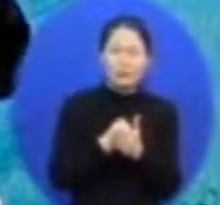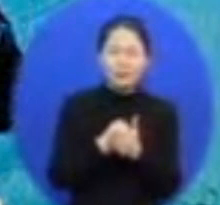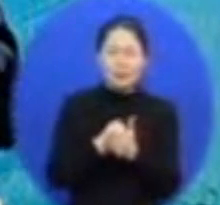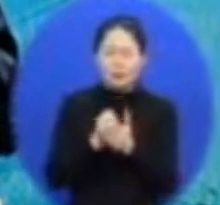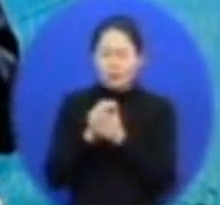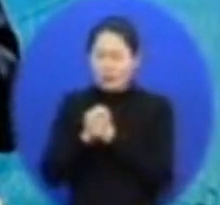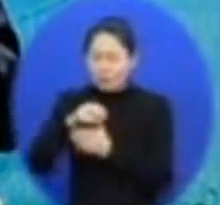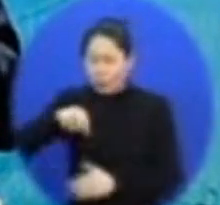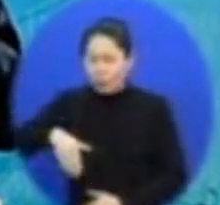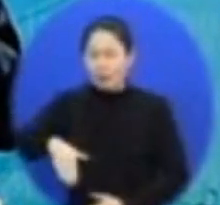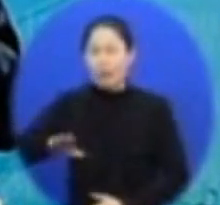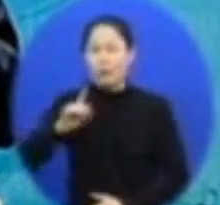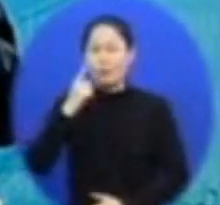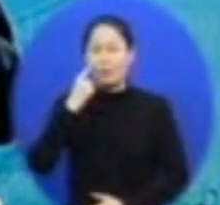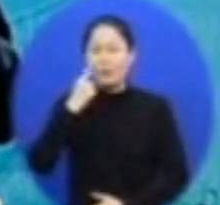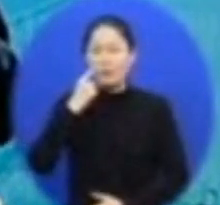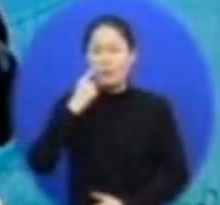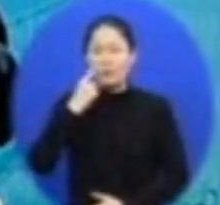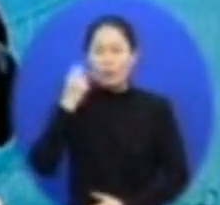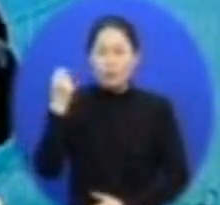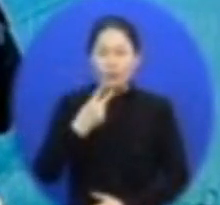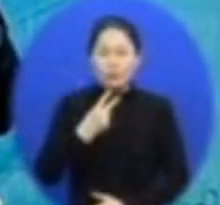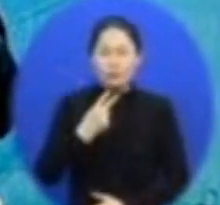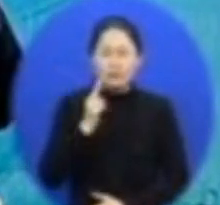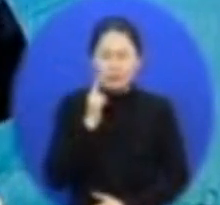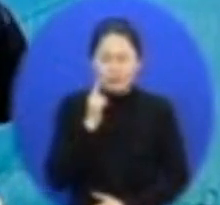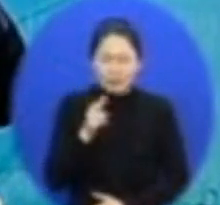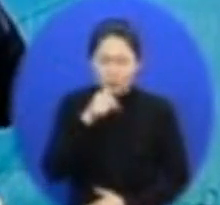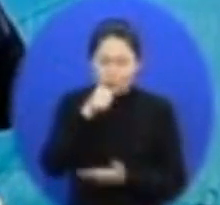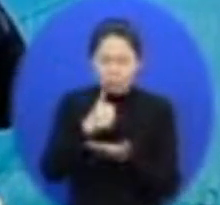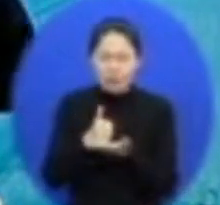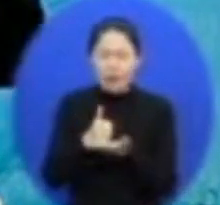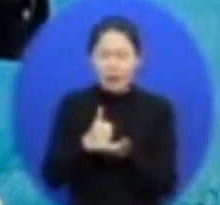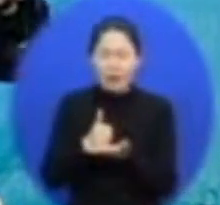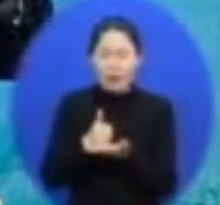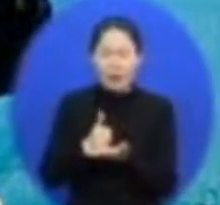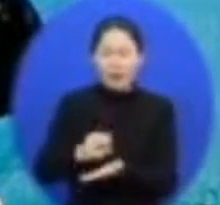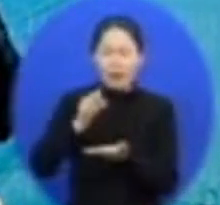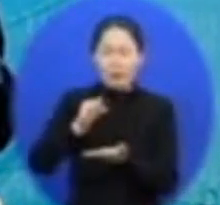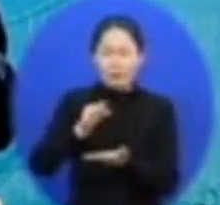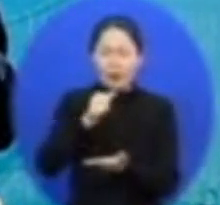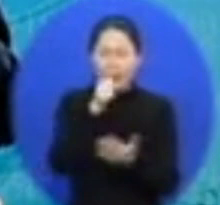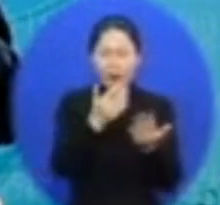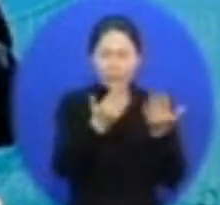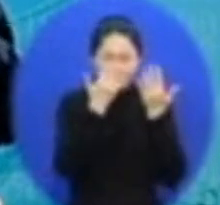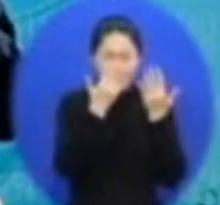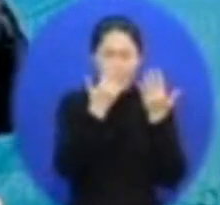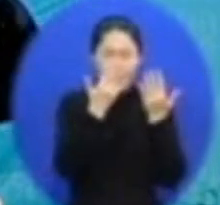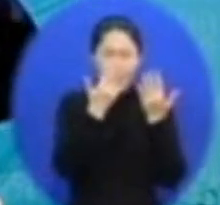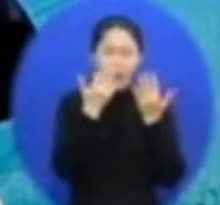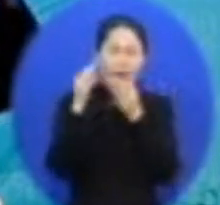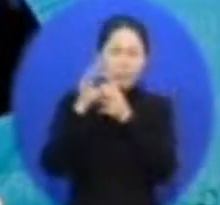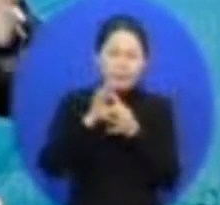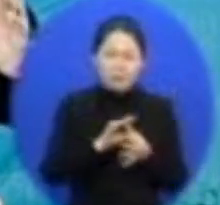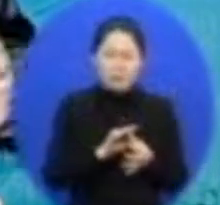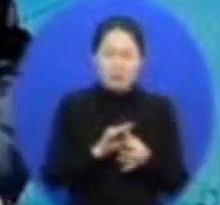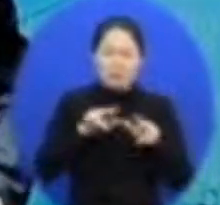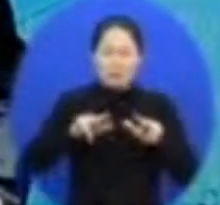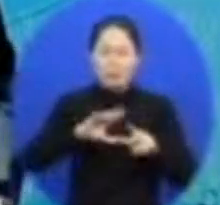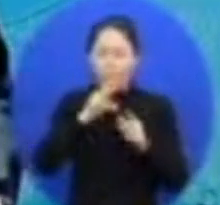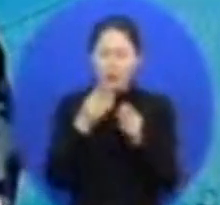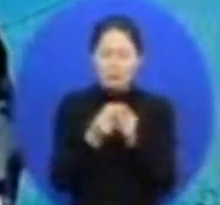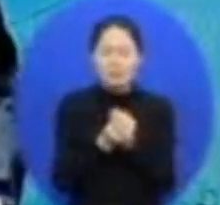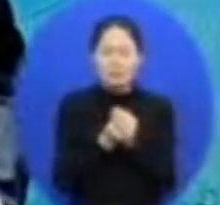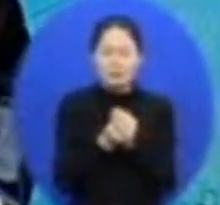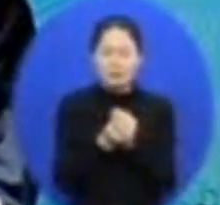기드온의 도 가보고 심지어는 죄지은 값으로 감옥에 도 들어갔다가 오면서 이젠 을 완전히 죄를